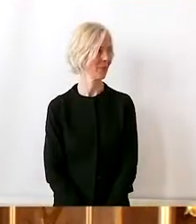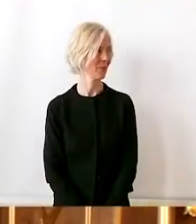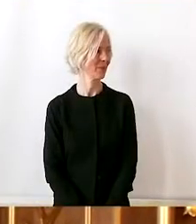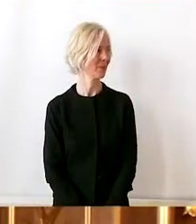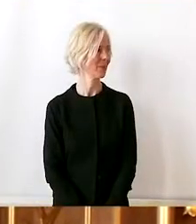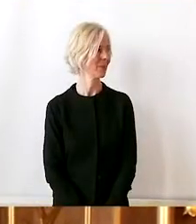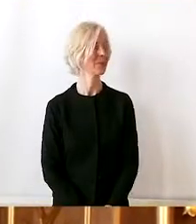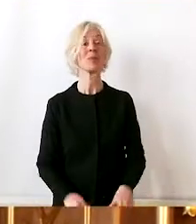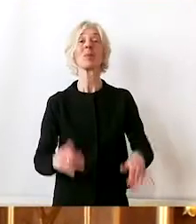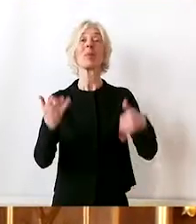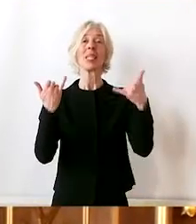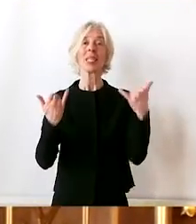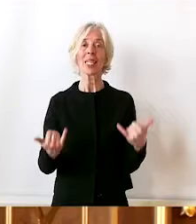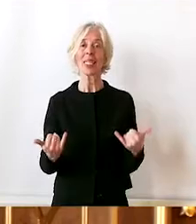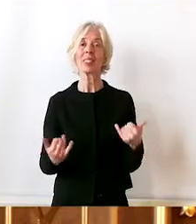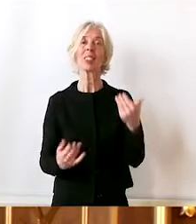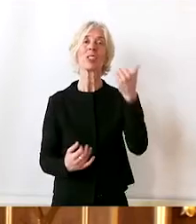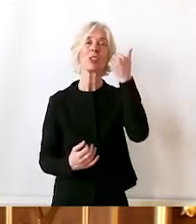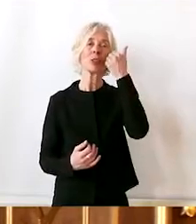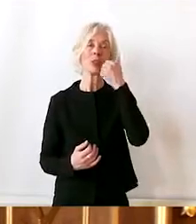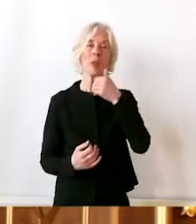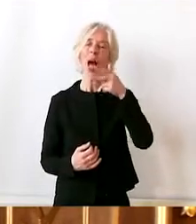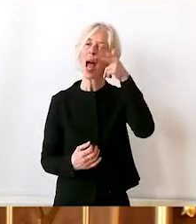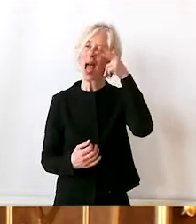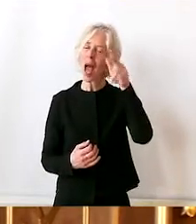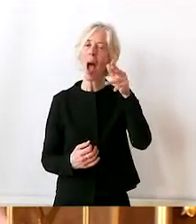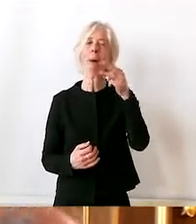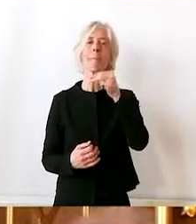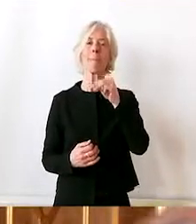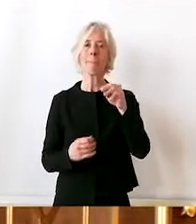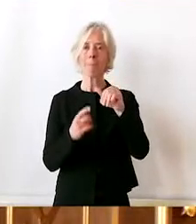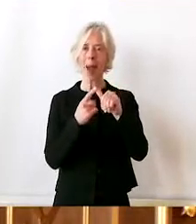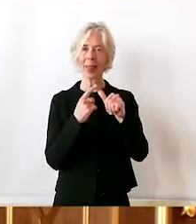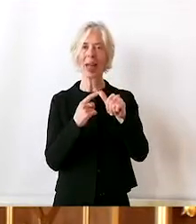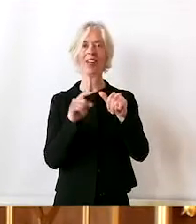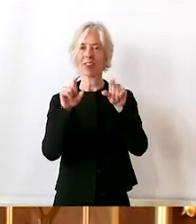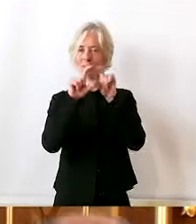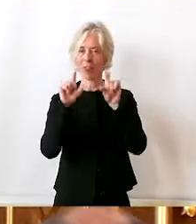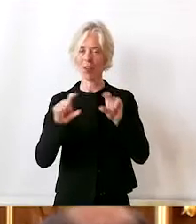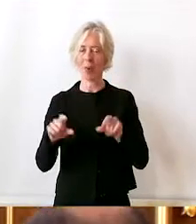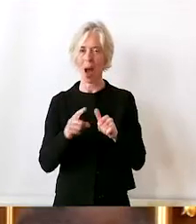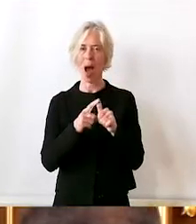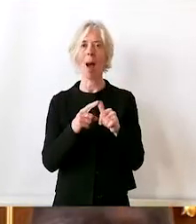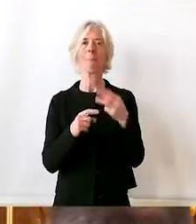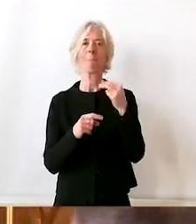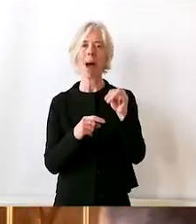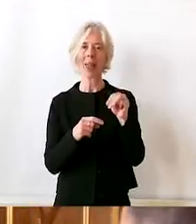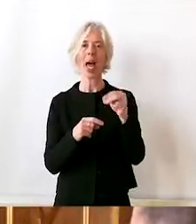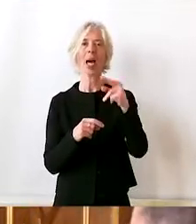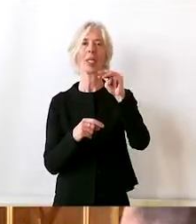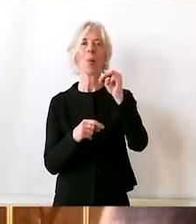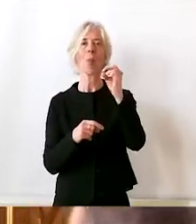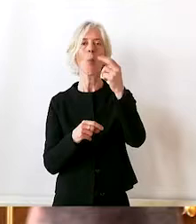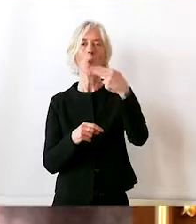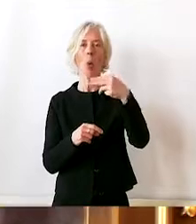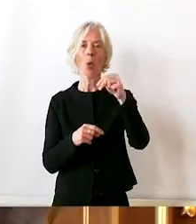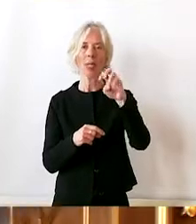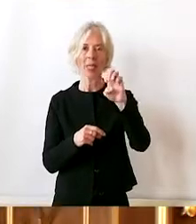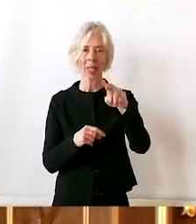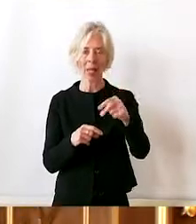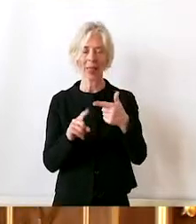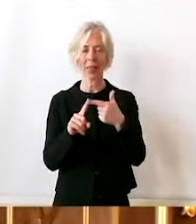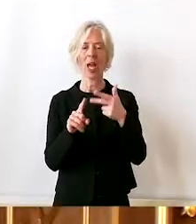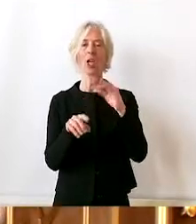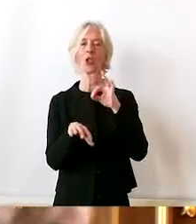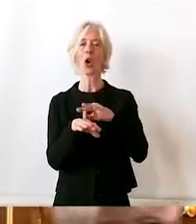Ich darf nach vorne bitten, Herrn Mannhardt, Herrn Mohnen, der steht schon da. Nein, nicht mehr, doch da. Herr Dr. Gemmel, Herr